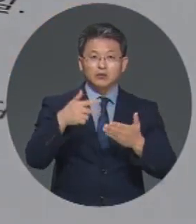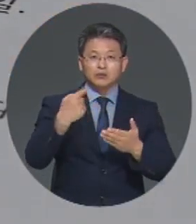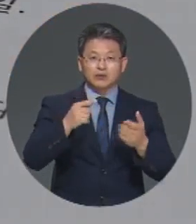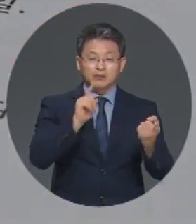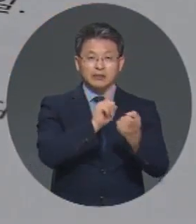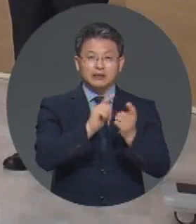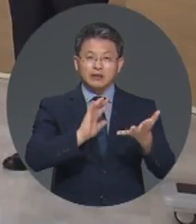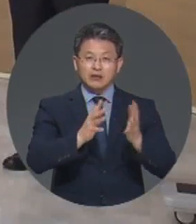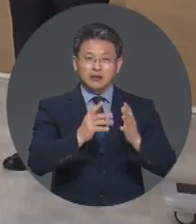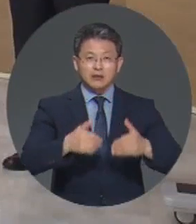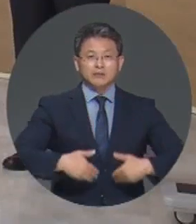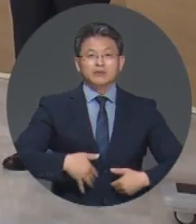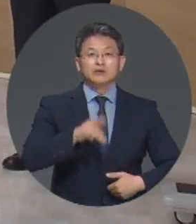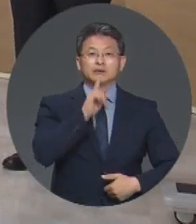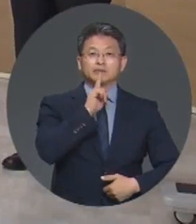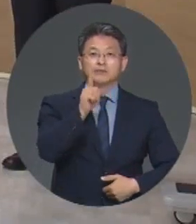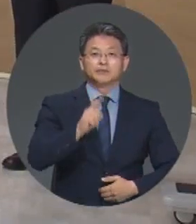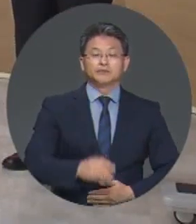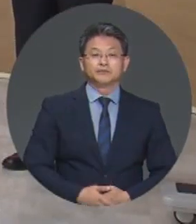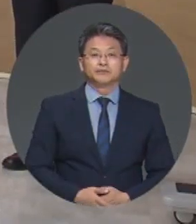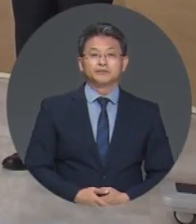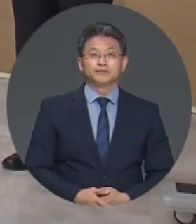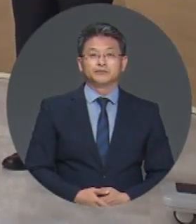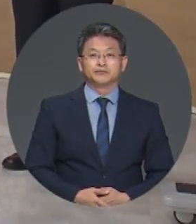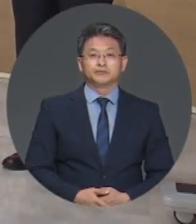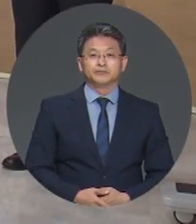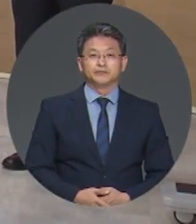노사가 만나 논의해야 한다고 강조했습니다